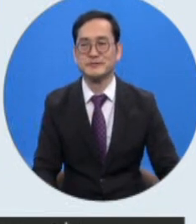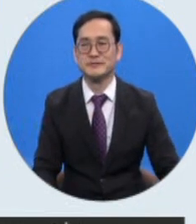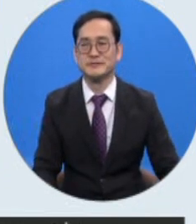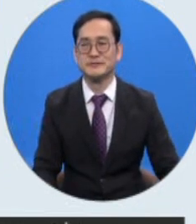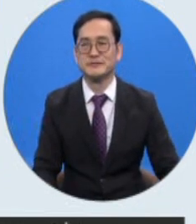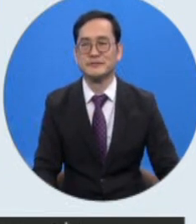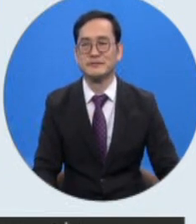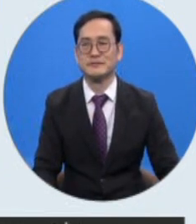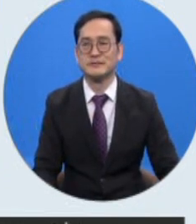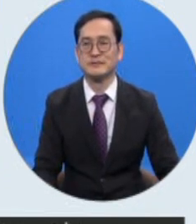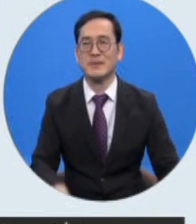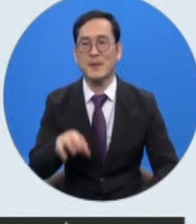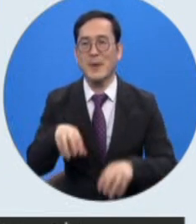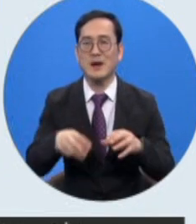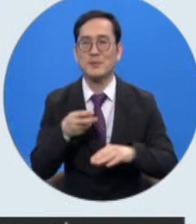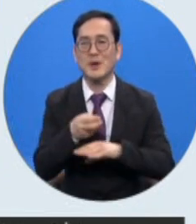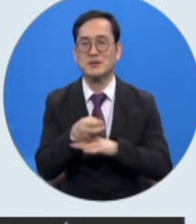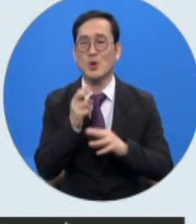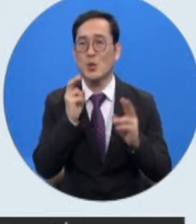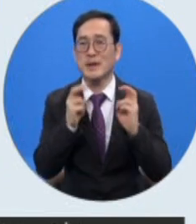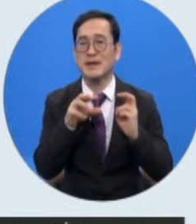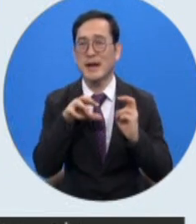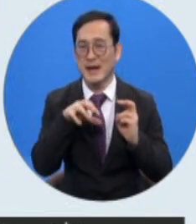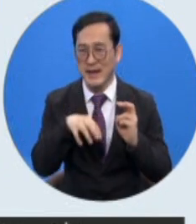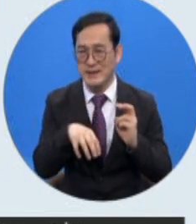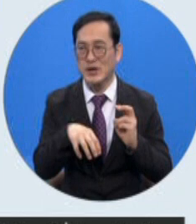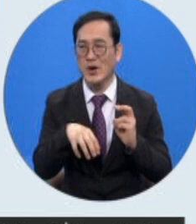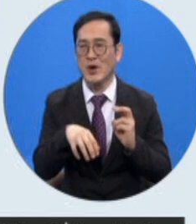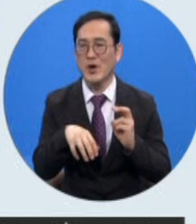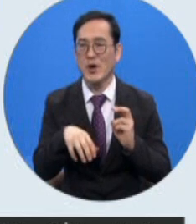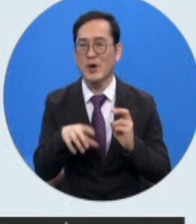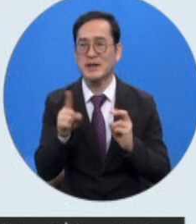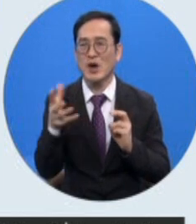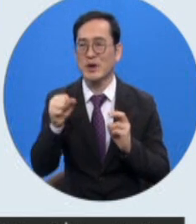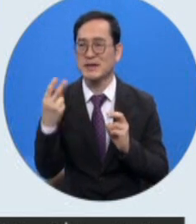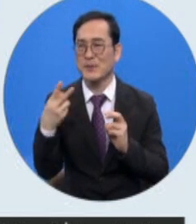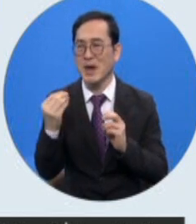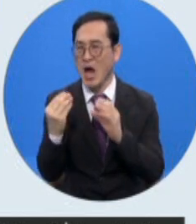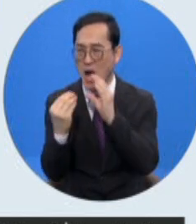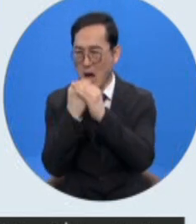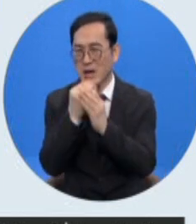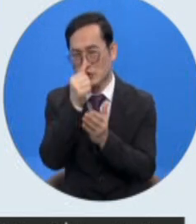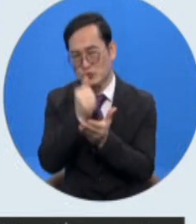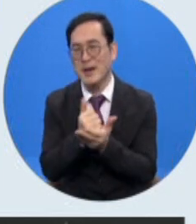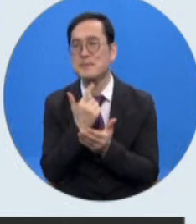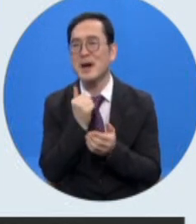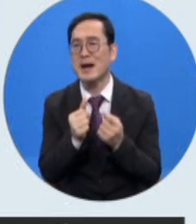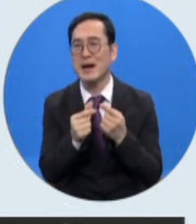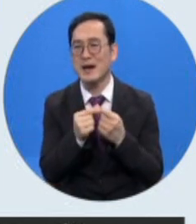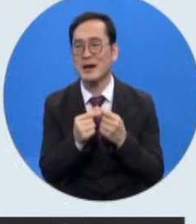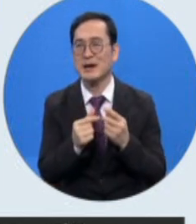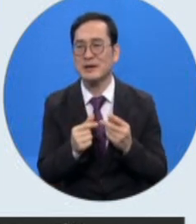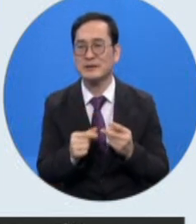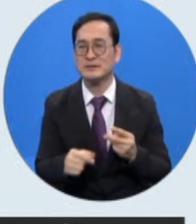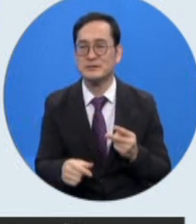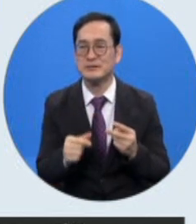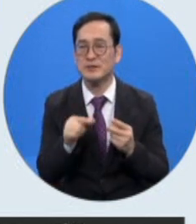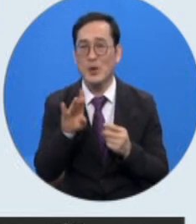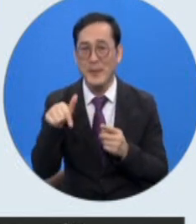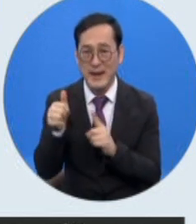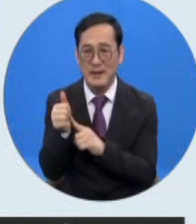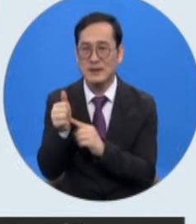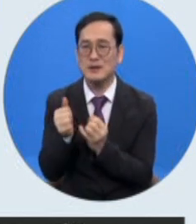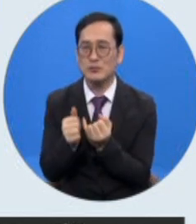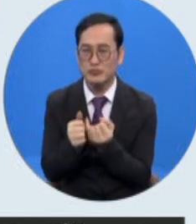2016년 성남시 마을버스 회사에서 1억 2천만 원 뇌물수수 혐의가 유죄. 백종선 씨의 부인 동생 등 성남시장 공보실 성남시 관련 단체에서 근무한 바